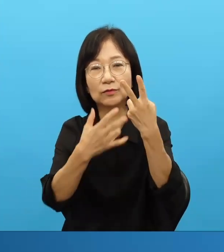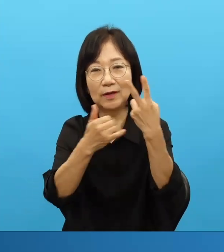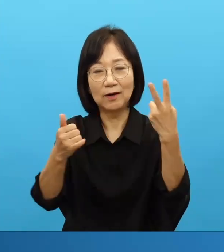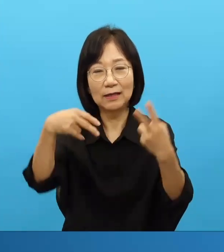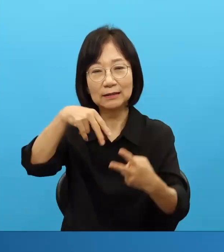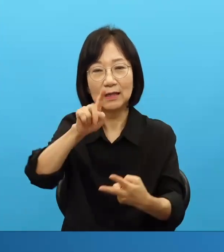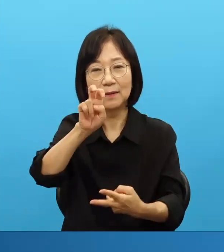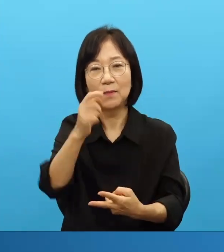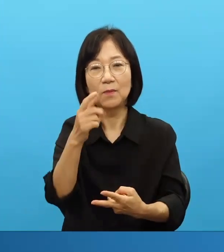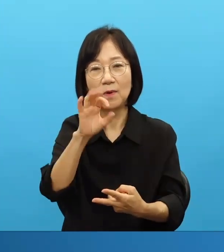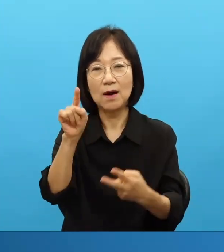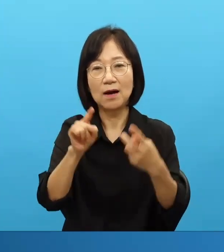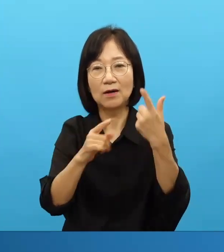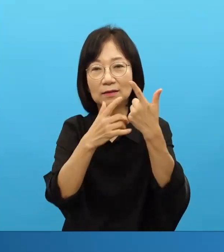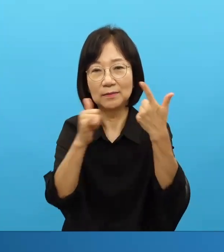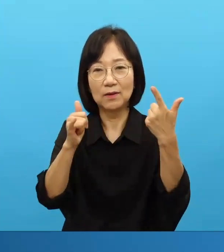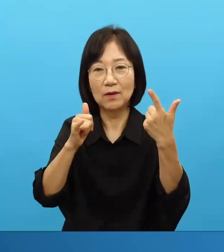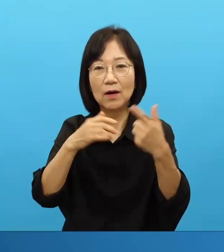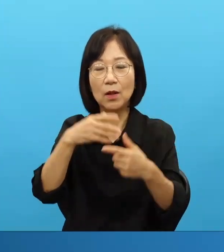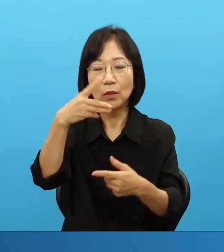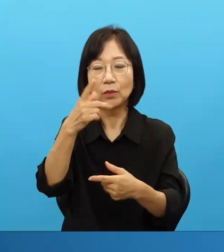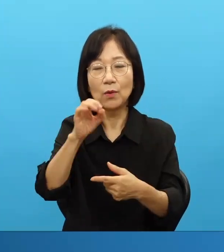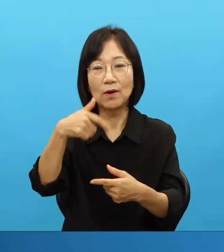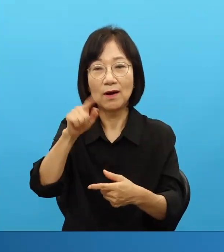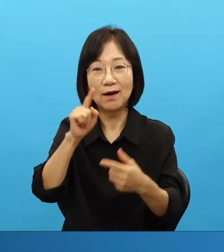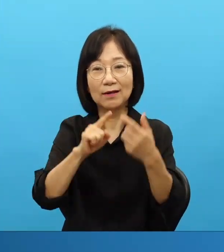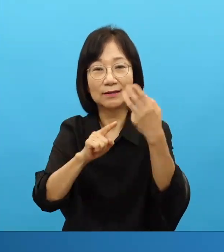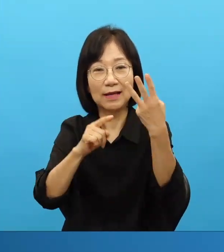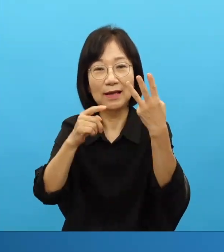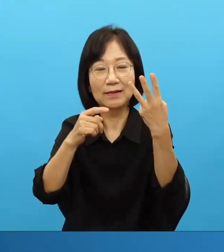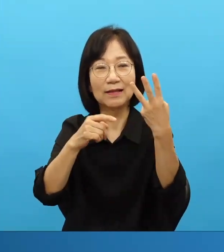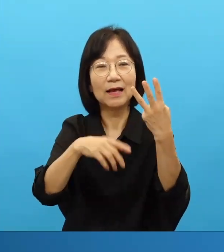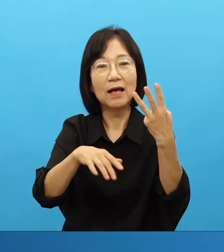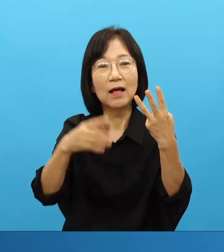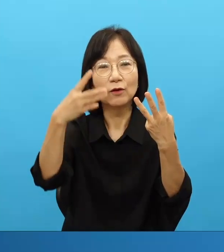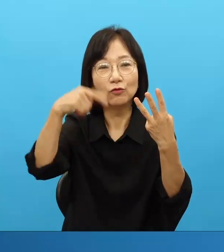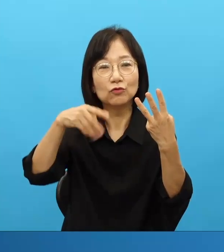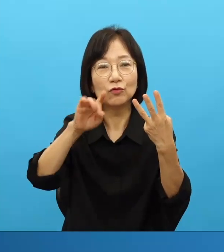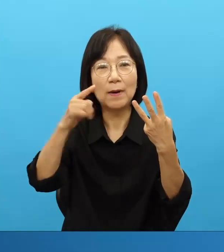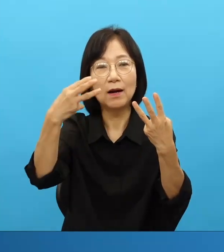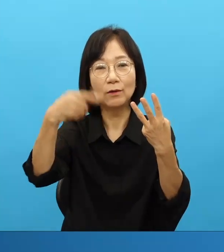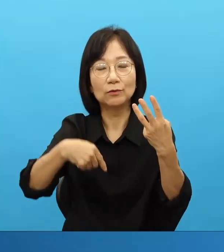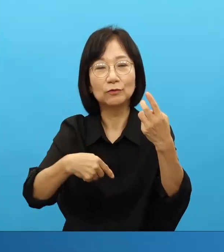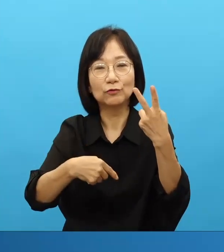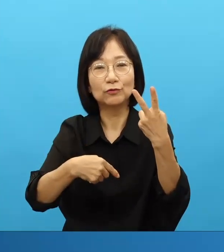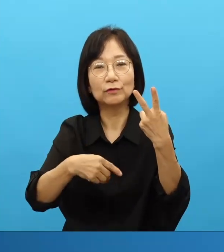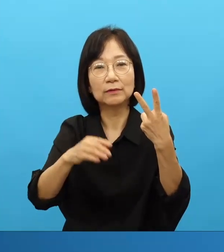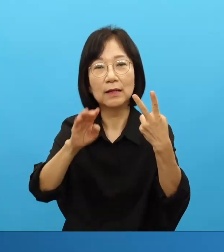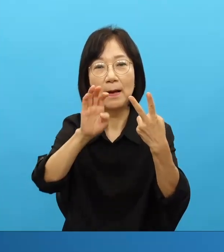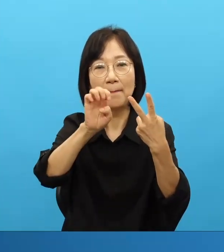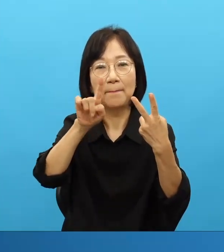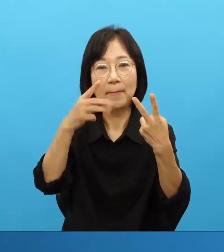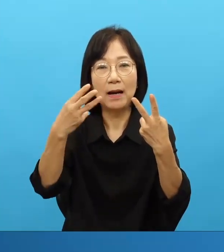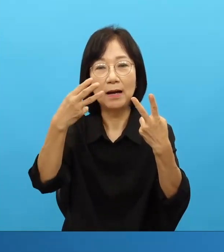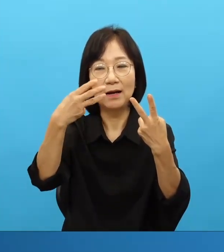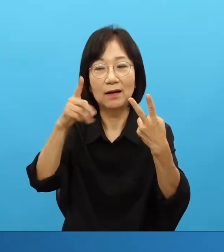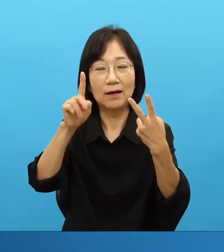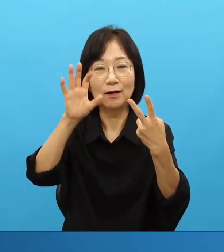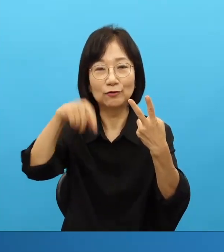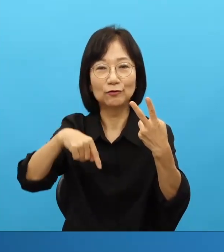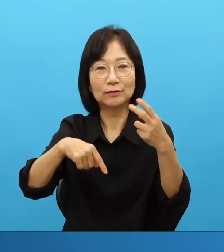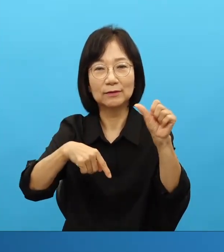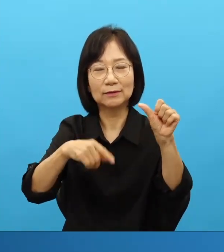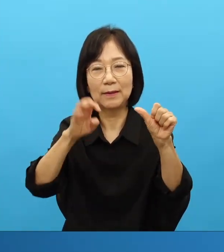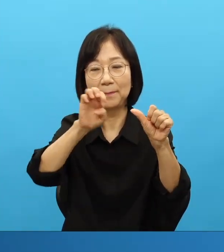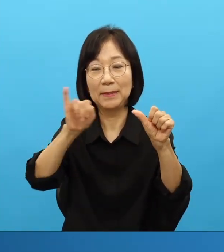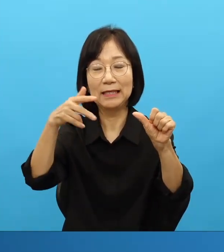제도 16명, 통가 3명, 투발루 2명, 파푸아뉴기니 1명, 팔라우 5명, 피지